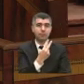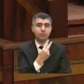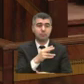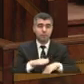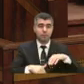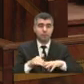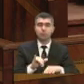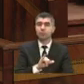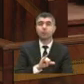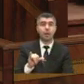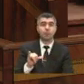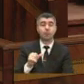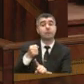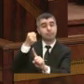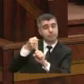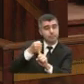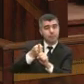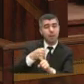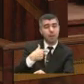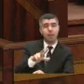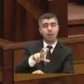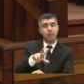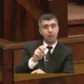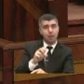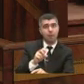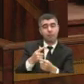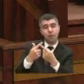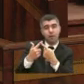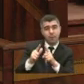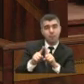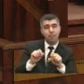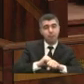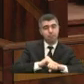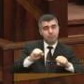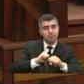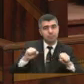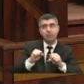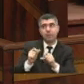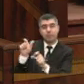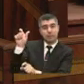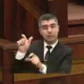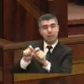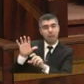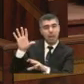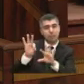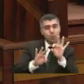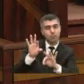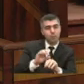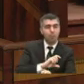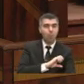كنشوفوا المجهود اللي كيدار على المستوى ديال ضبط الخلايا الإرهابية، كاين عمل استباقي هام تقوم به الأجهزة